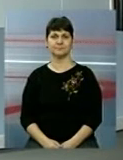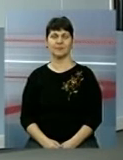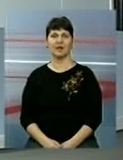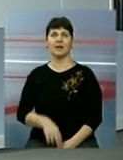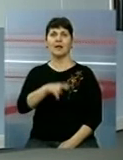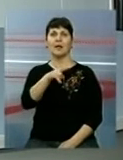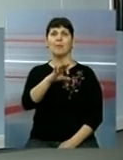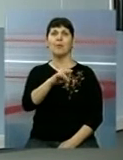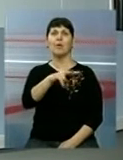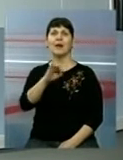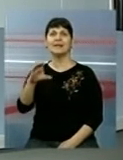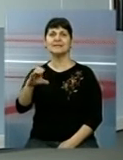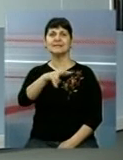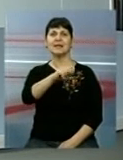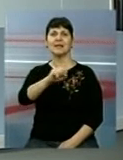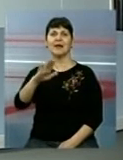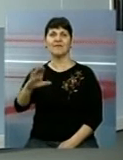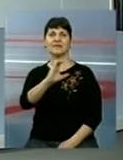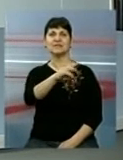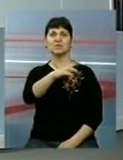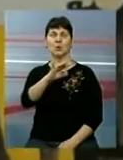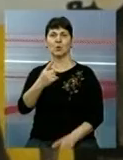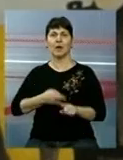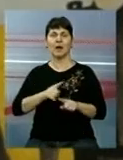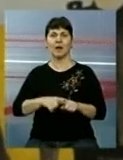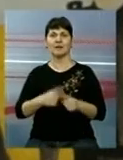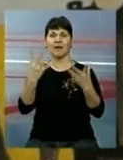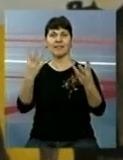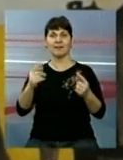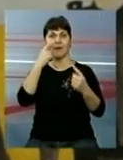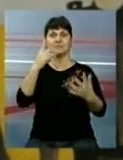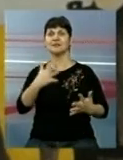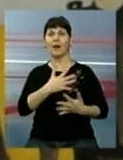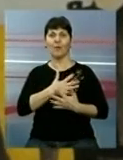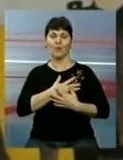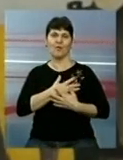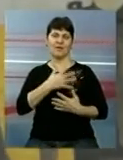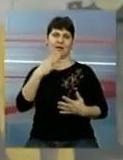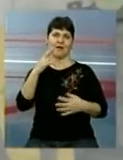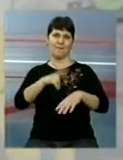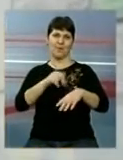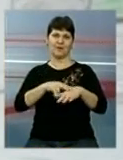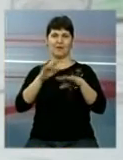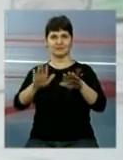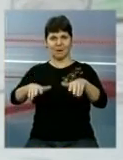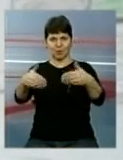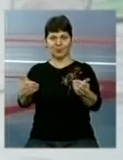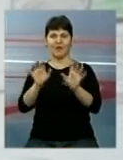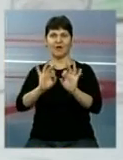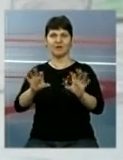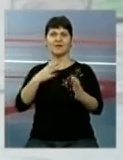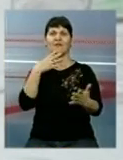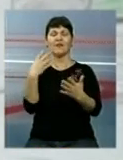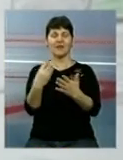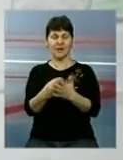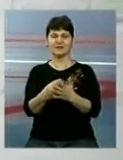Поліс Лав Сторі. До Дня закоханих полісменам запропонували розповісти власну історію кохання. Першим естафету передали